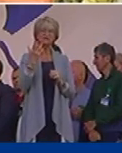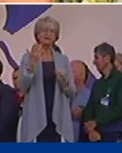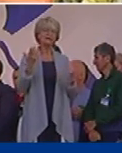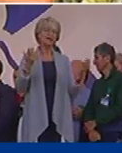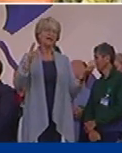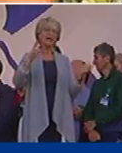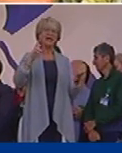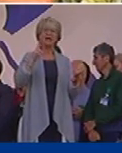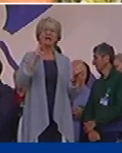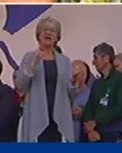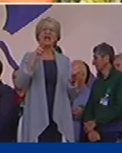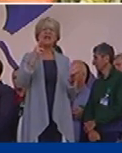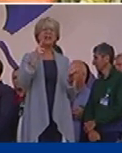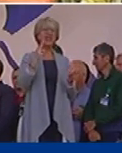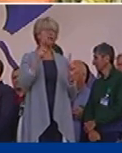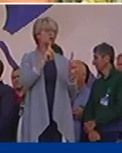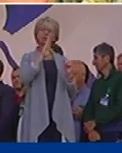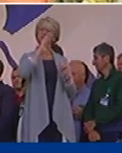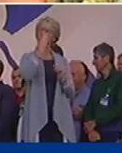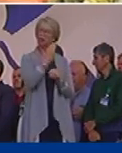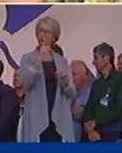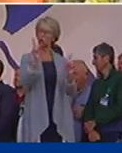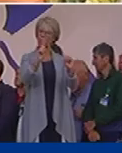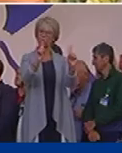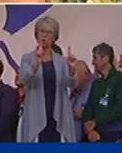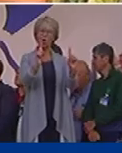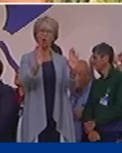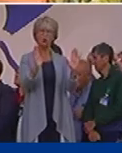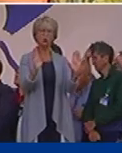Renzi non è un traditore,